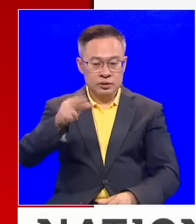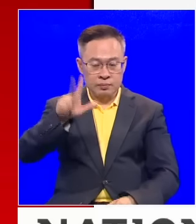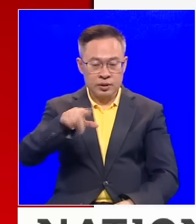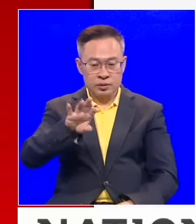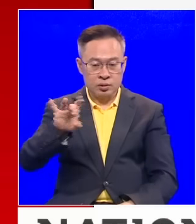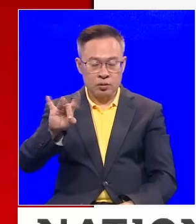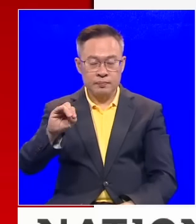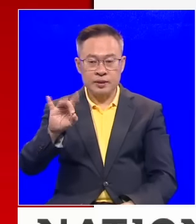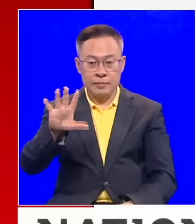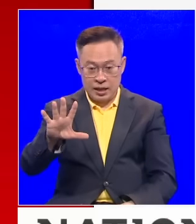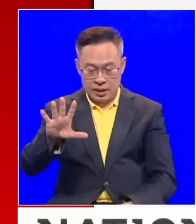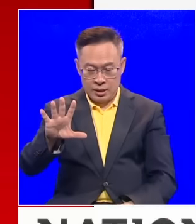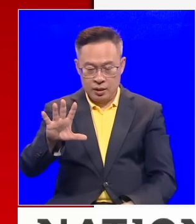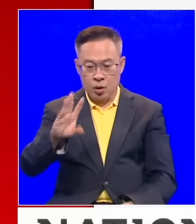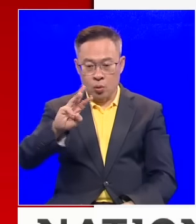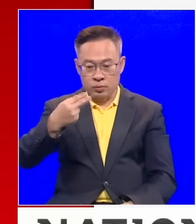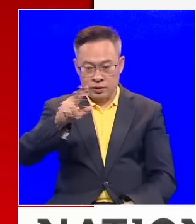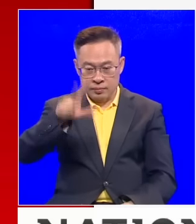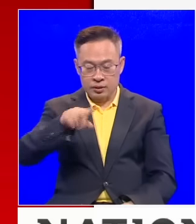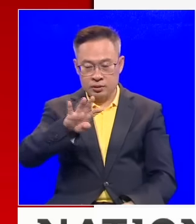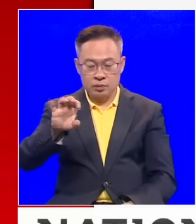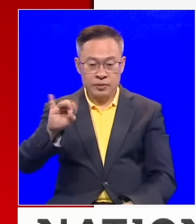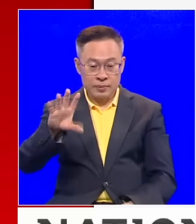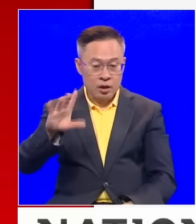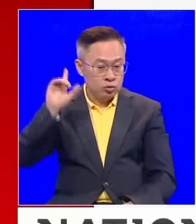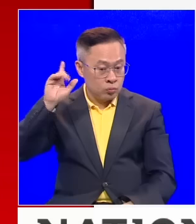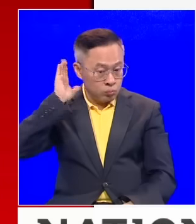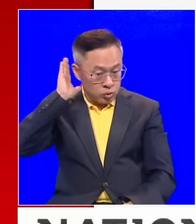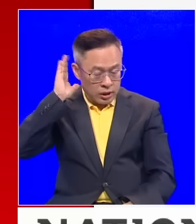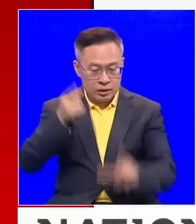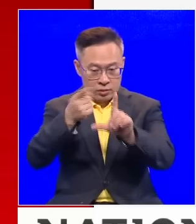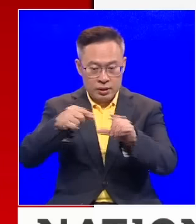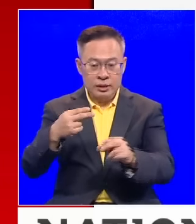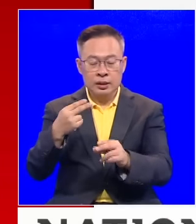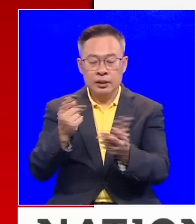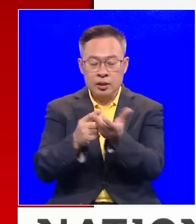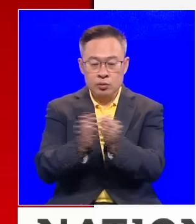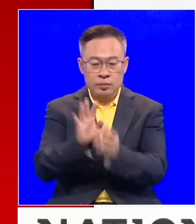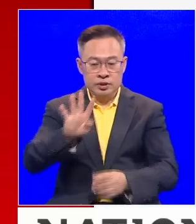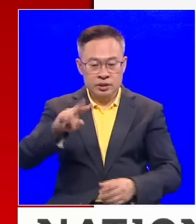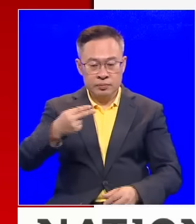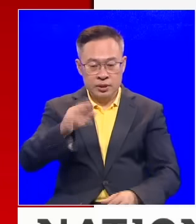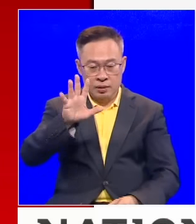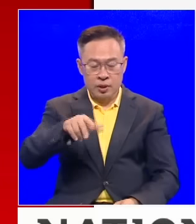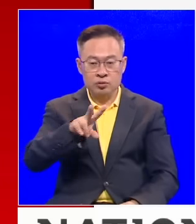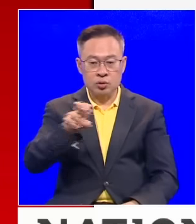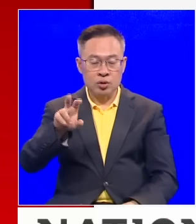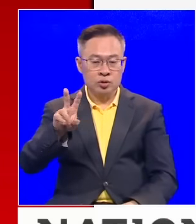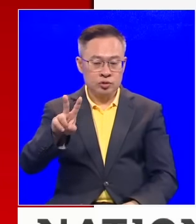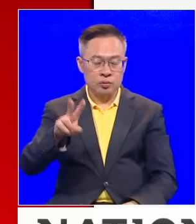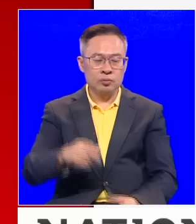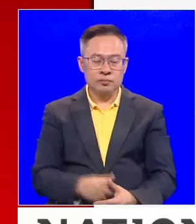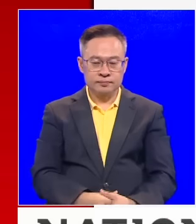63,485 คะแนนต่อ 45,202 คะแนนค่ะนี่คุณจิตนานะคะก็ชนะคุณสุทธิพจน์ไปนะ